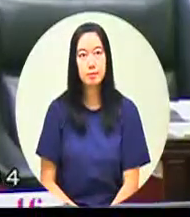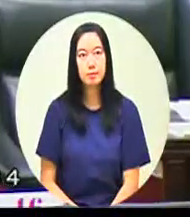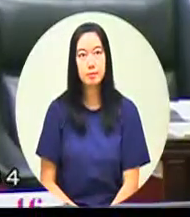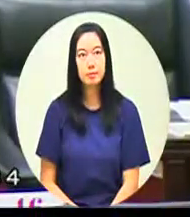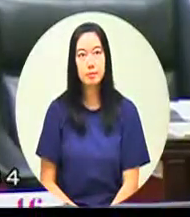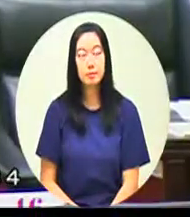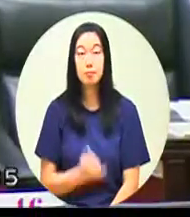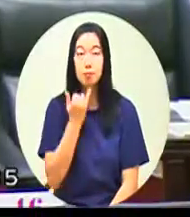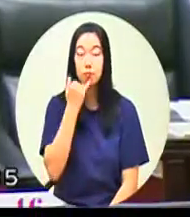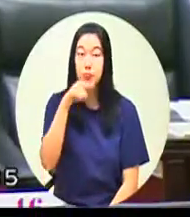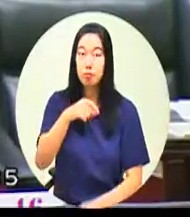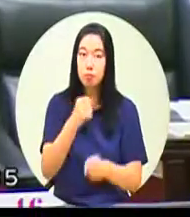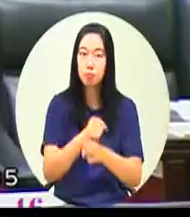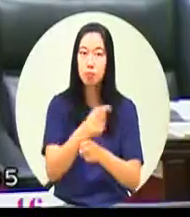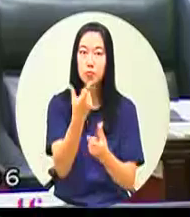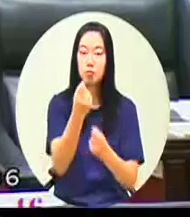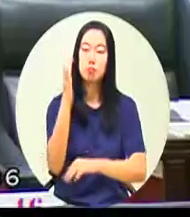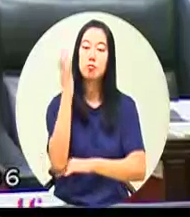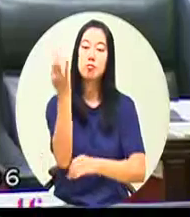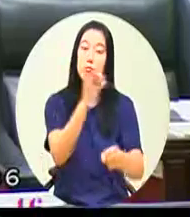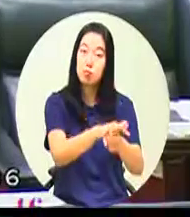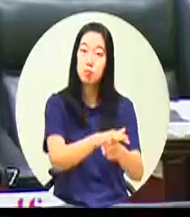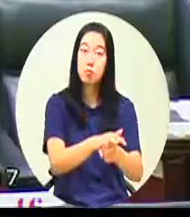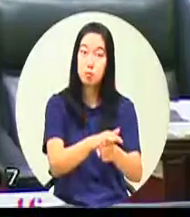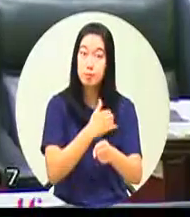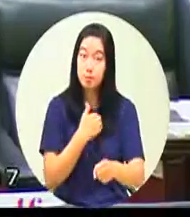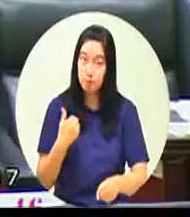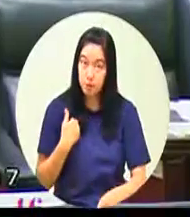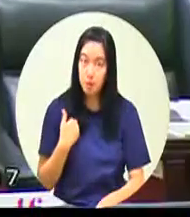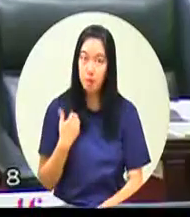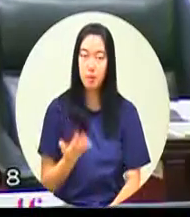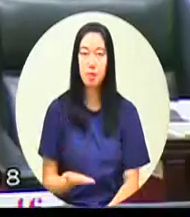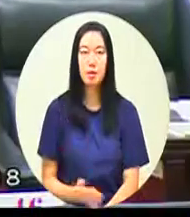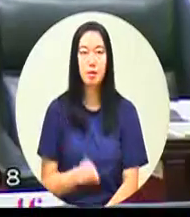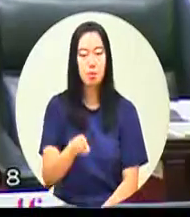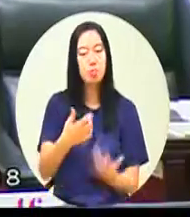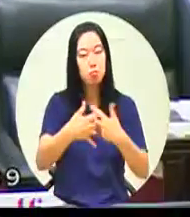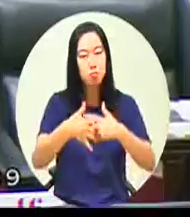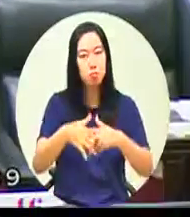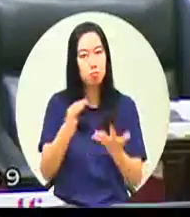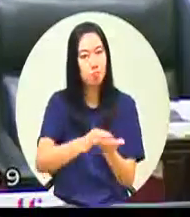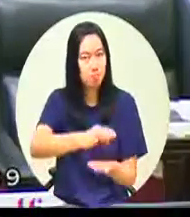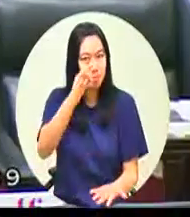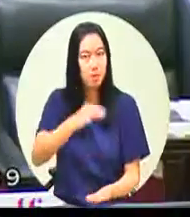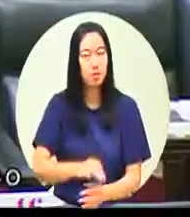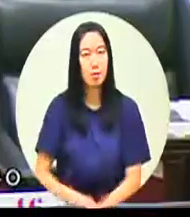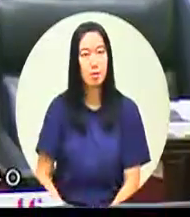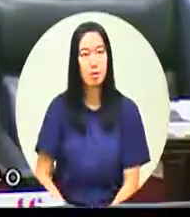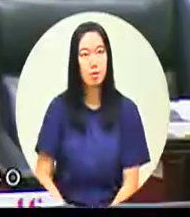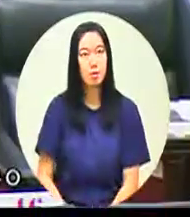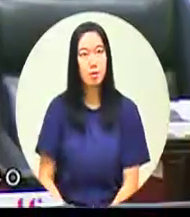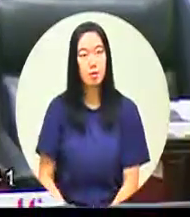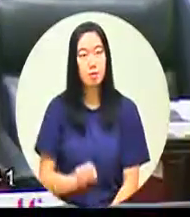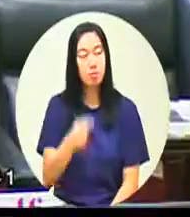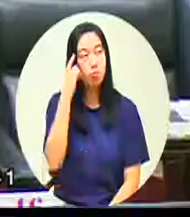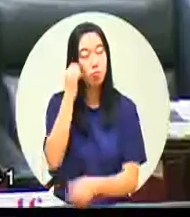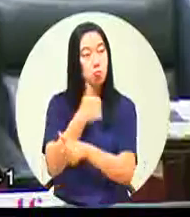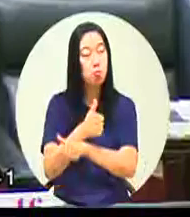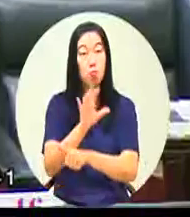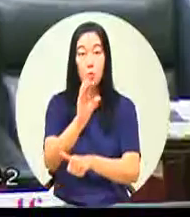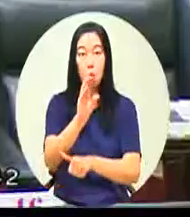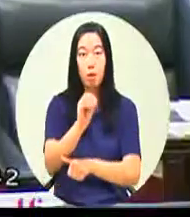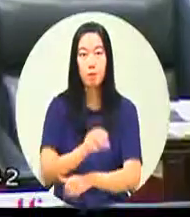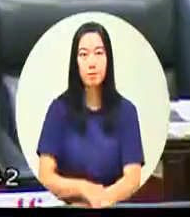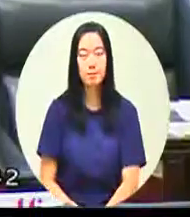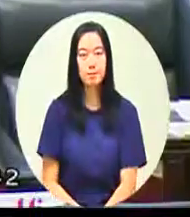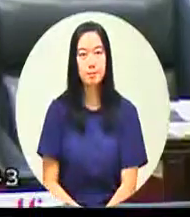行，咱嘛是直接当个补助，因为这可能起个设备会较贵安尼吼。咱内行之家针对这方面是毋是有咧考虑？ Okay.